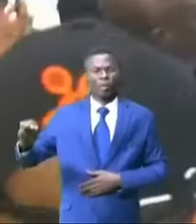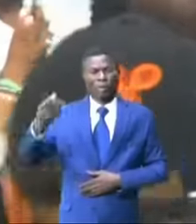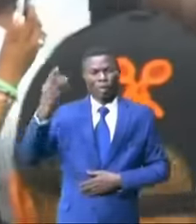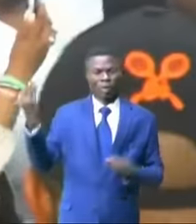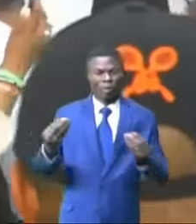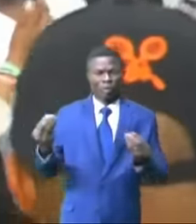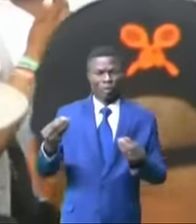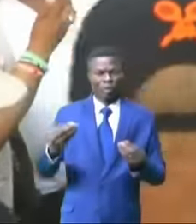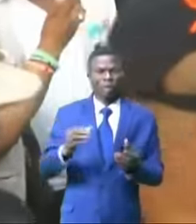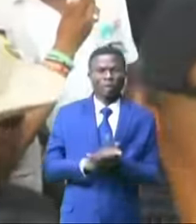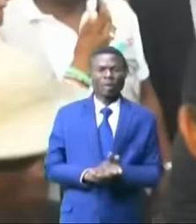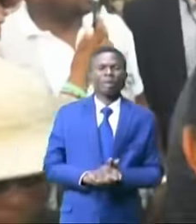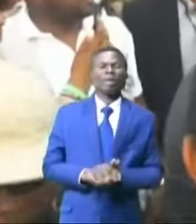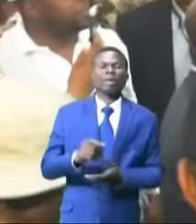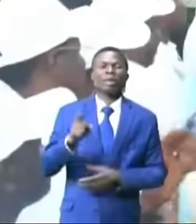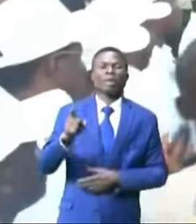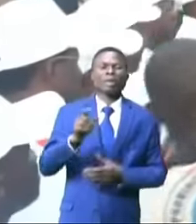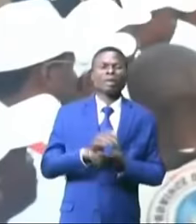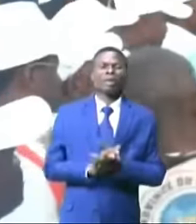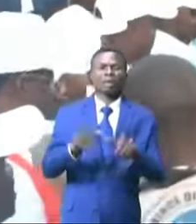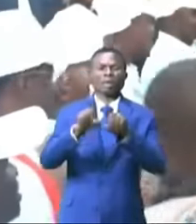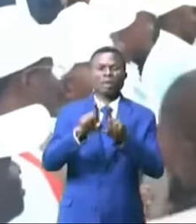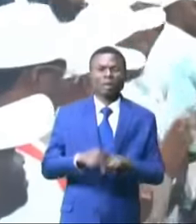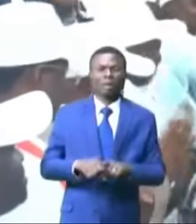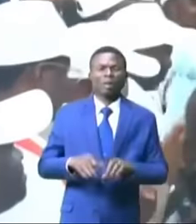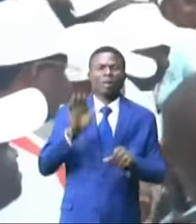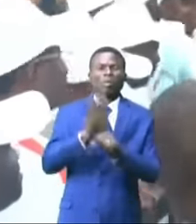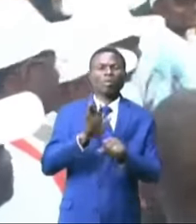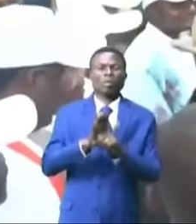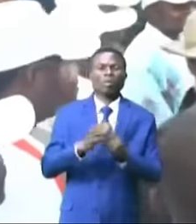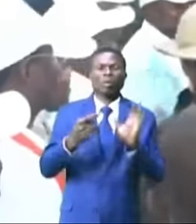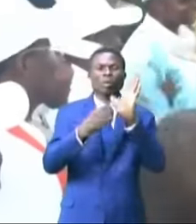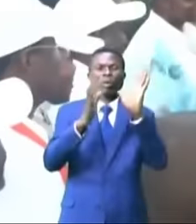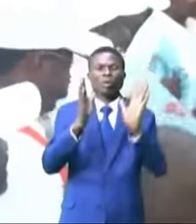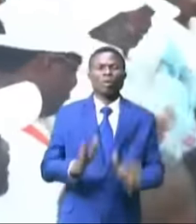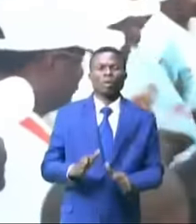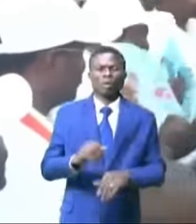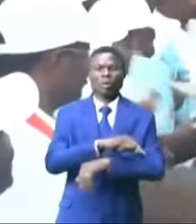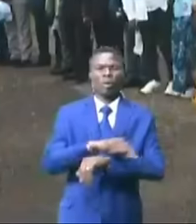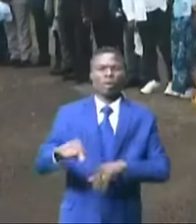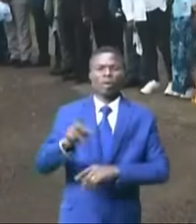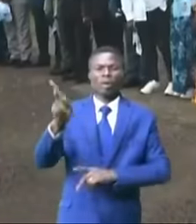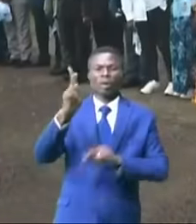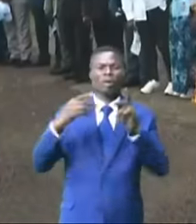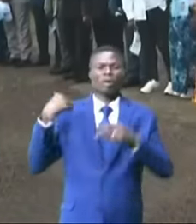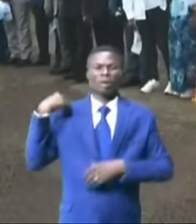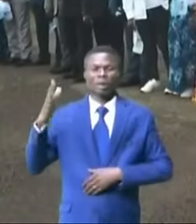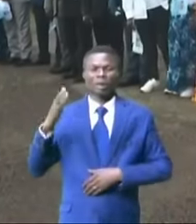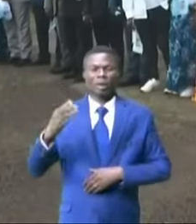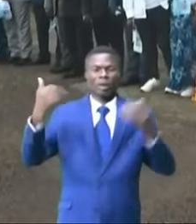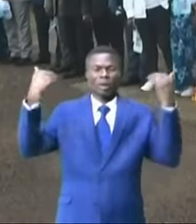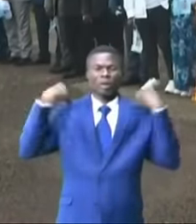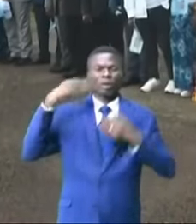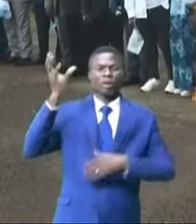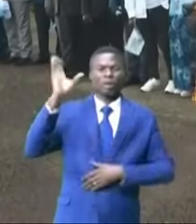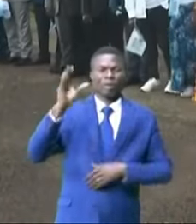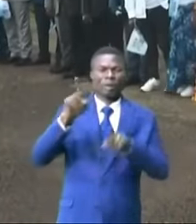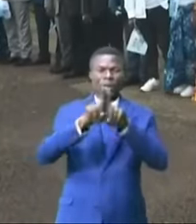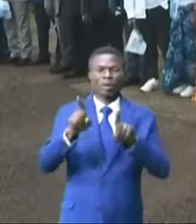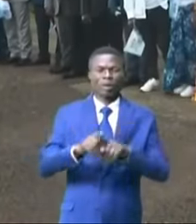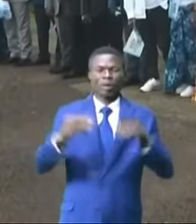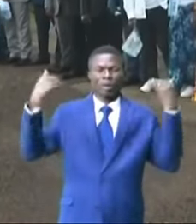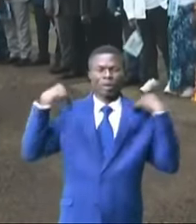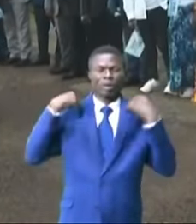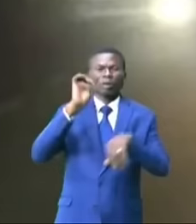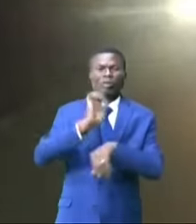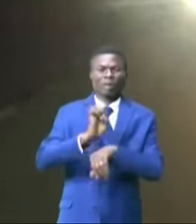Afani Idrissa Mangala, ainsi que par différents représentants des institutions publiques, de chefs coutumiers et des